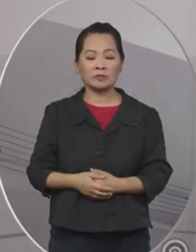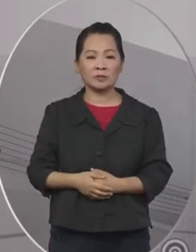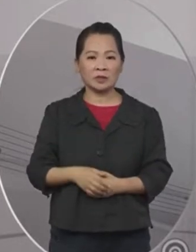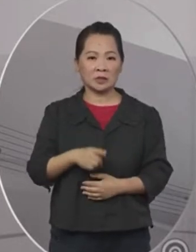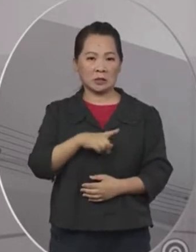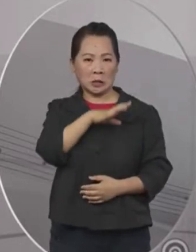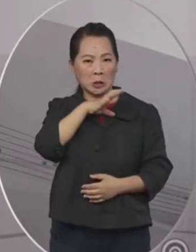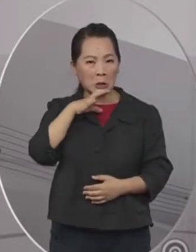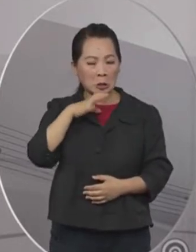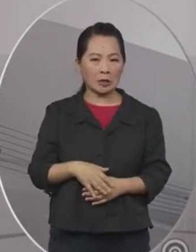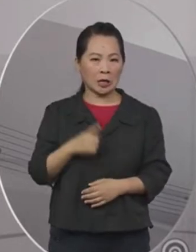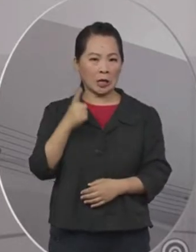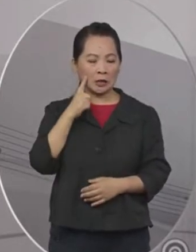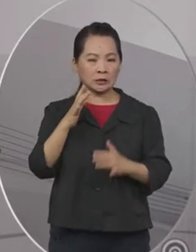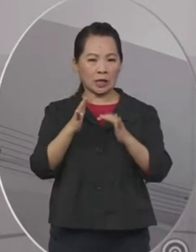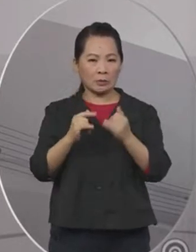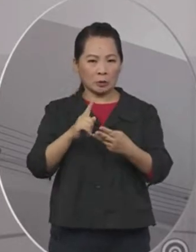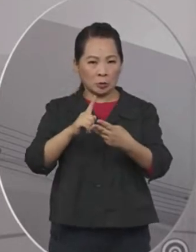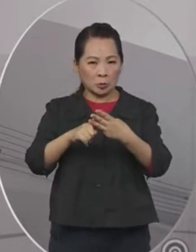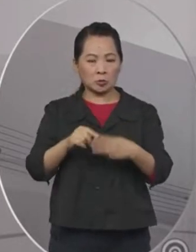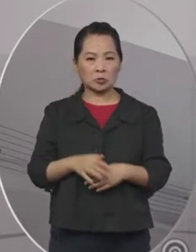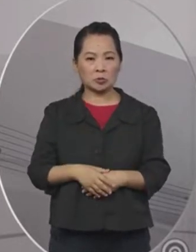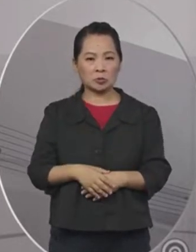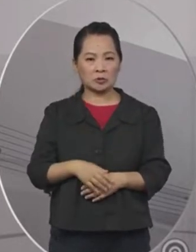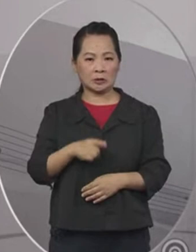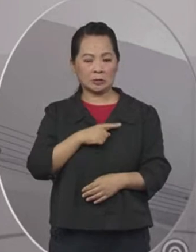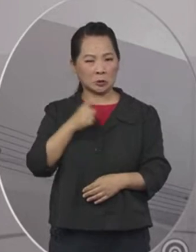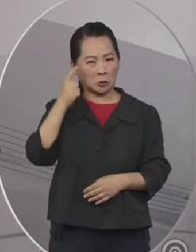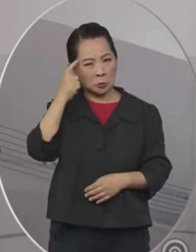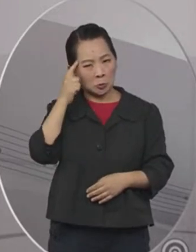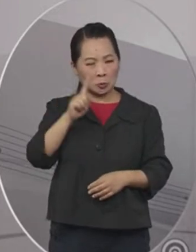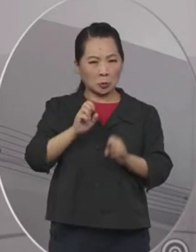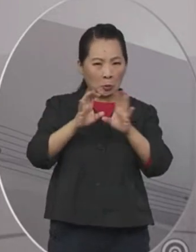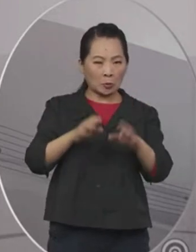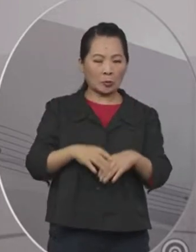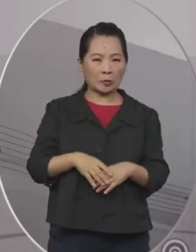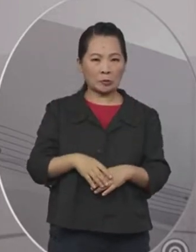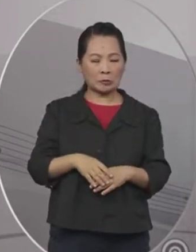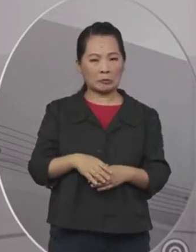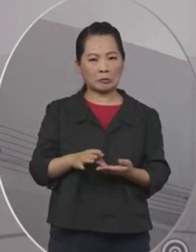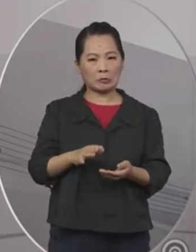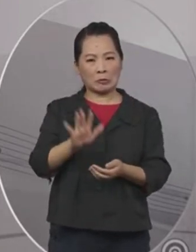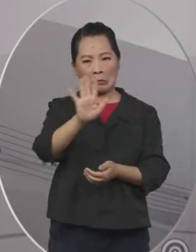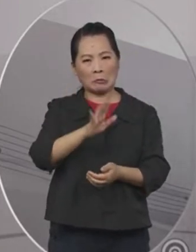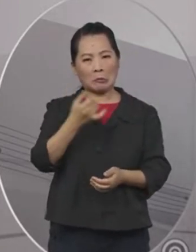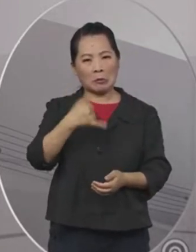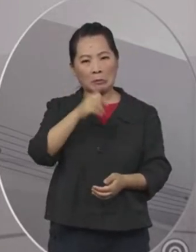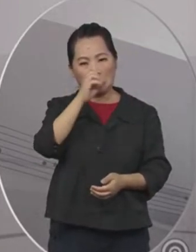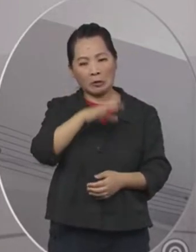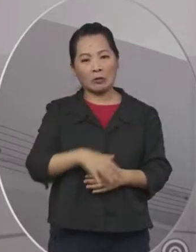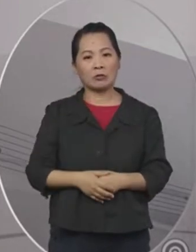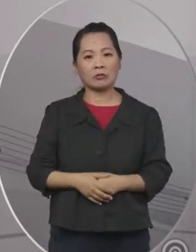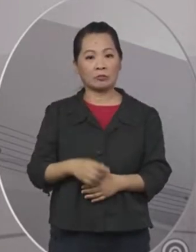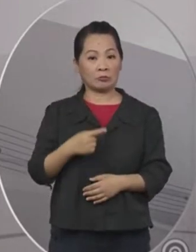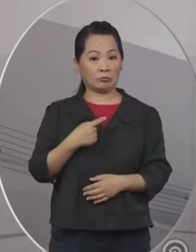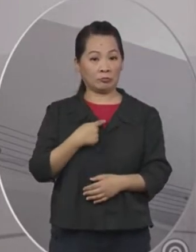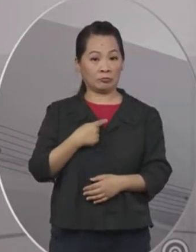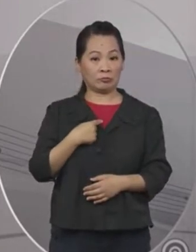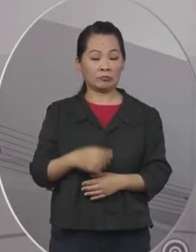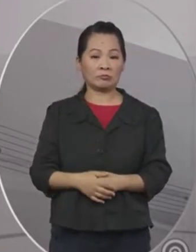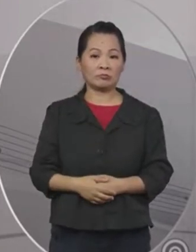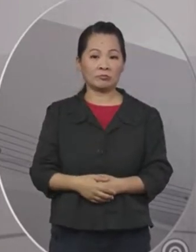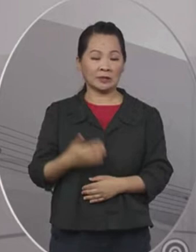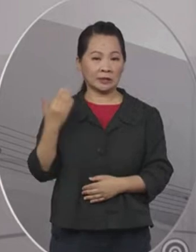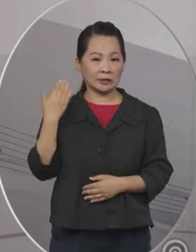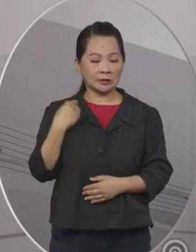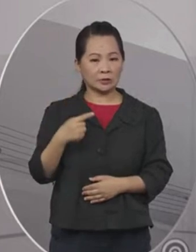裁、假民主、认知作战，吃相难看。所以，玉阳，我为了当年